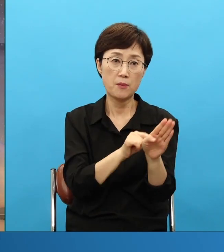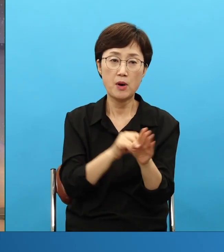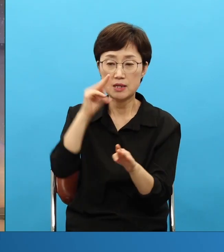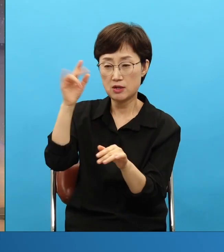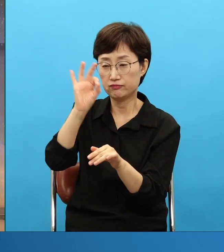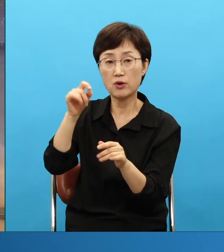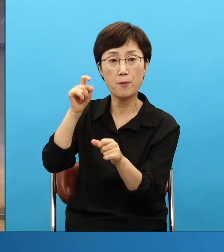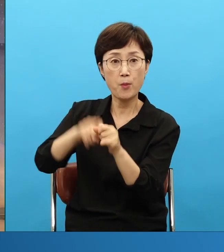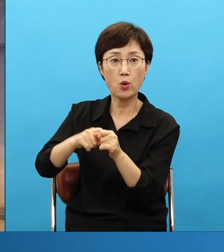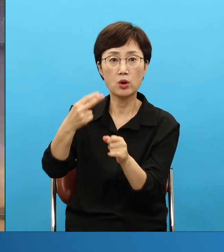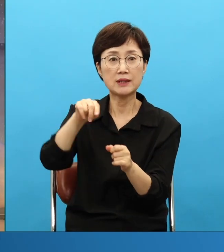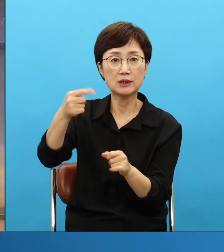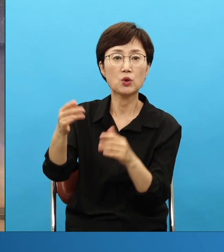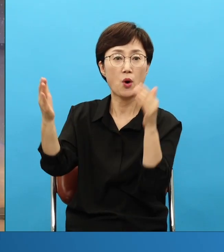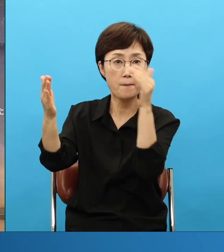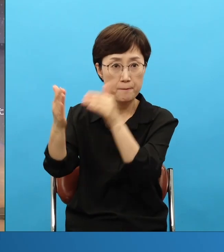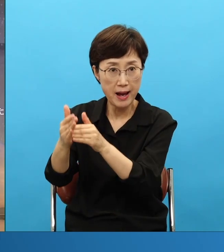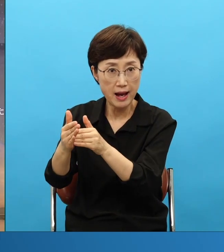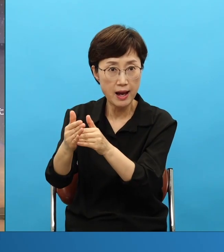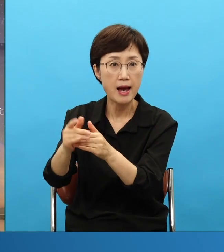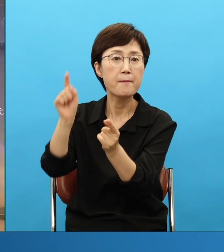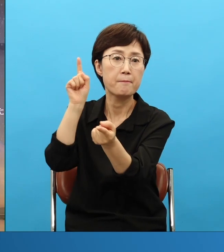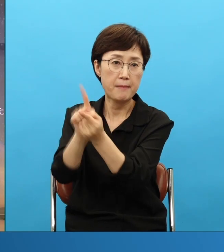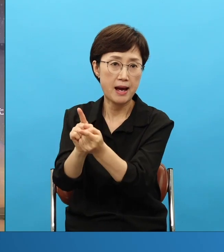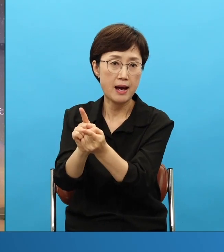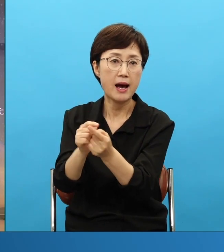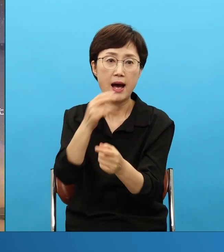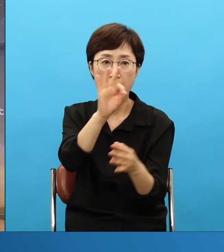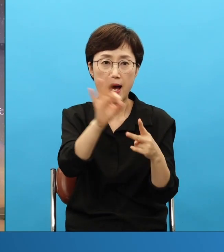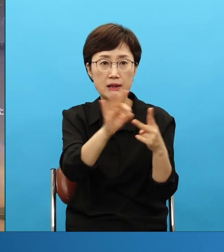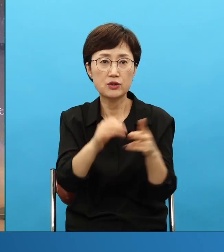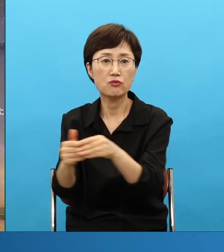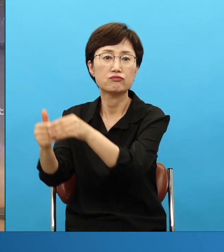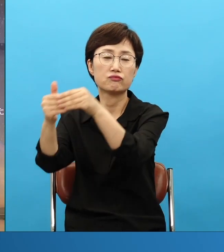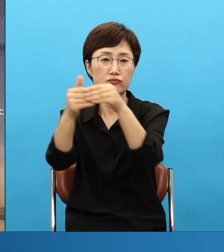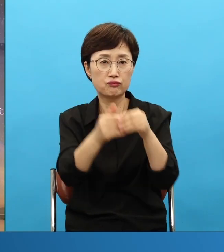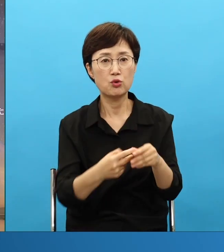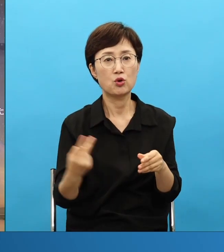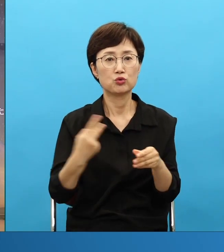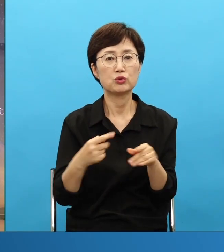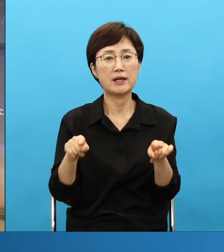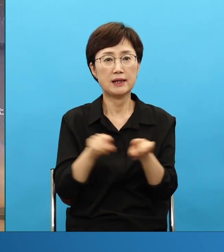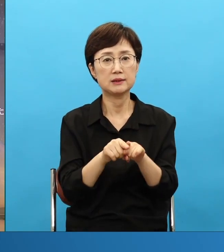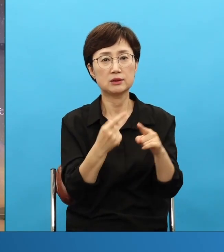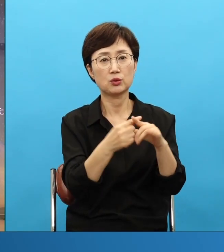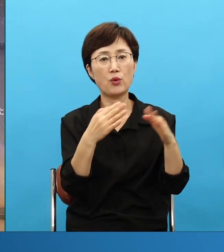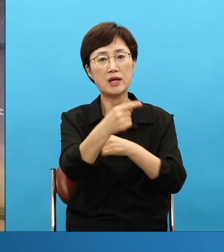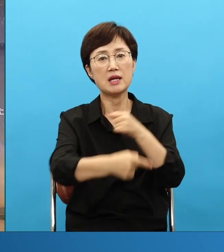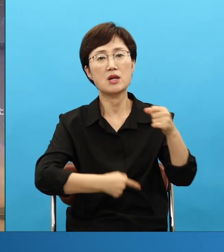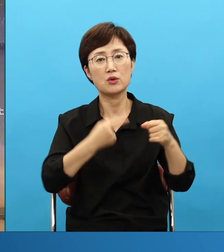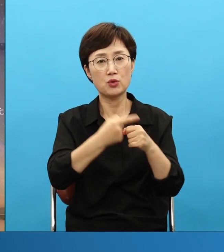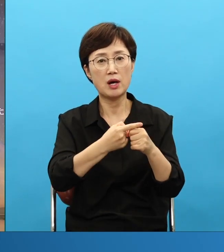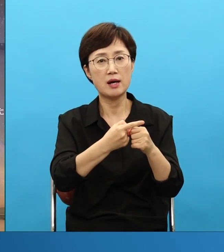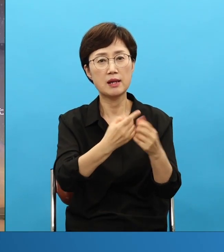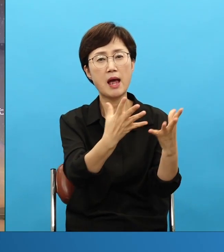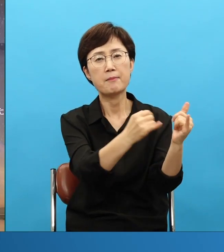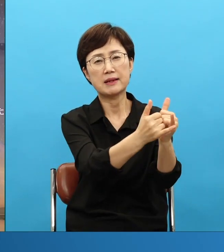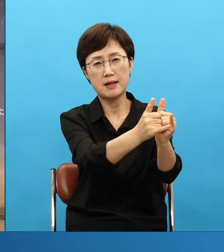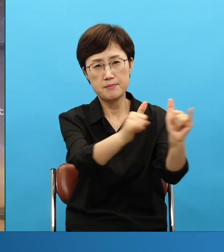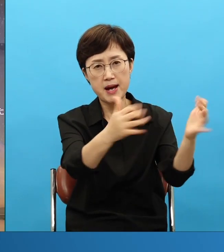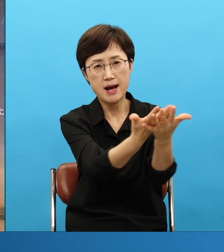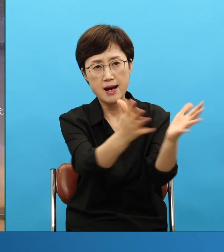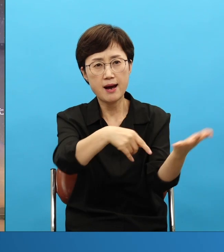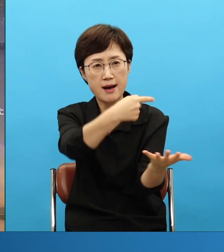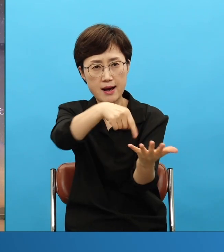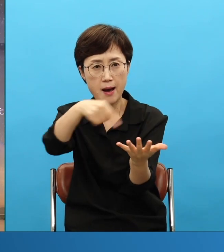바나바가 사울을 찾으러 다소에 가서 만남의 안디옥에 데리고 와서 둘이 교회에 1년간 모여 있어